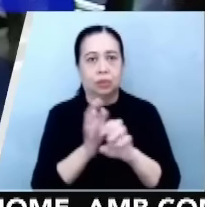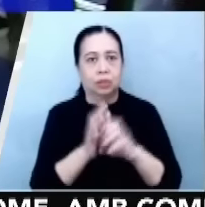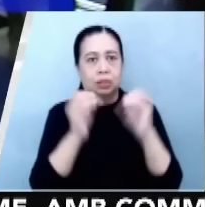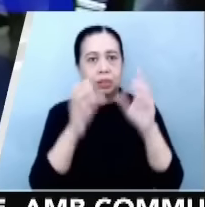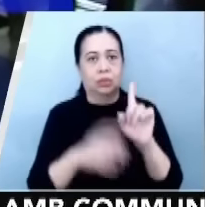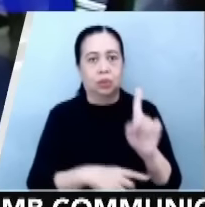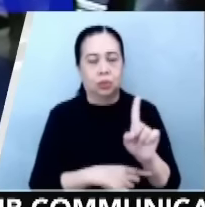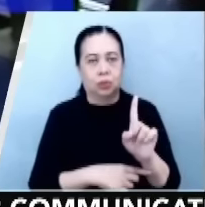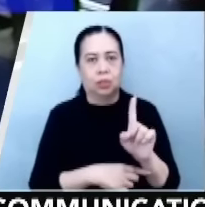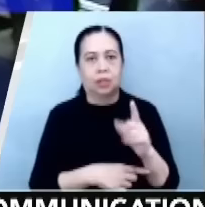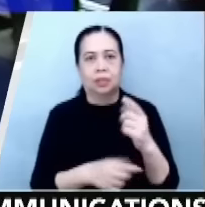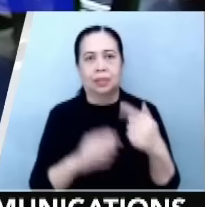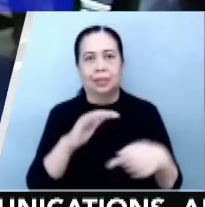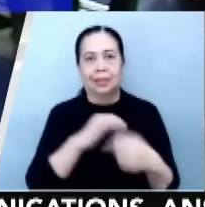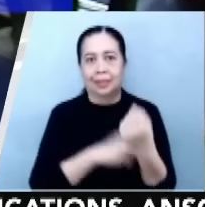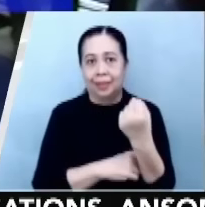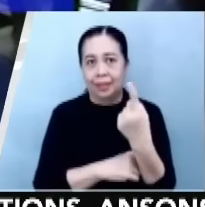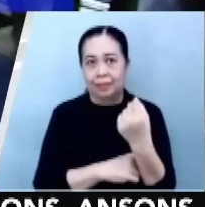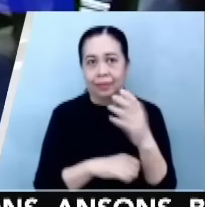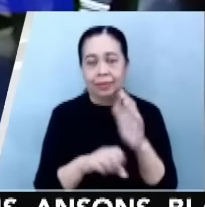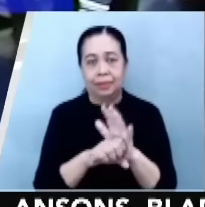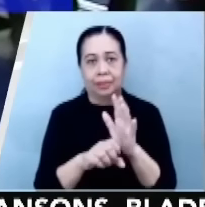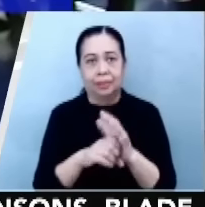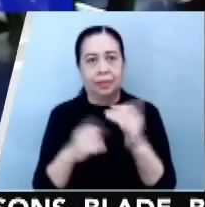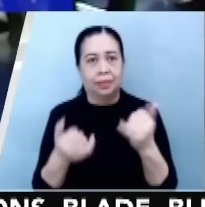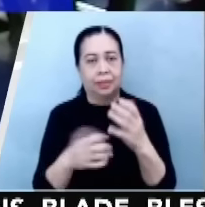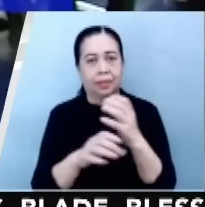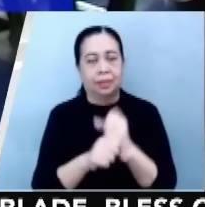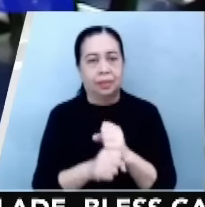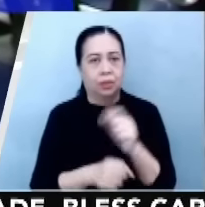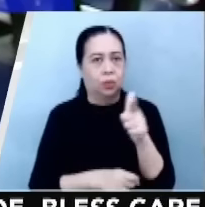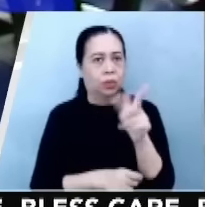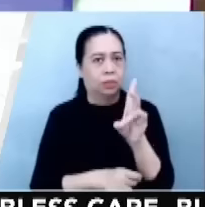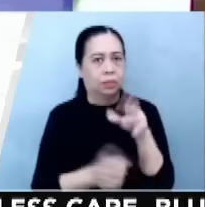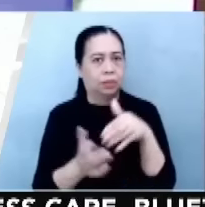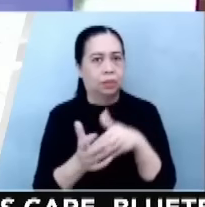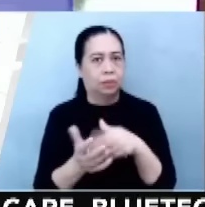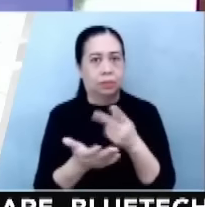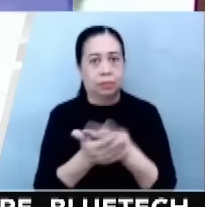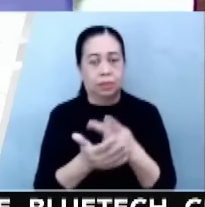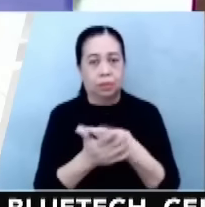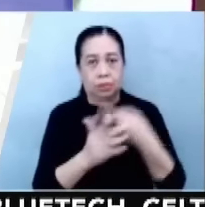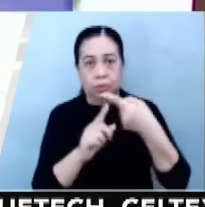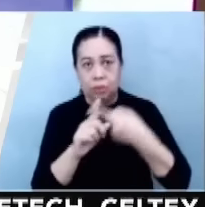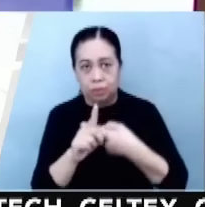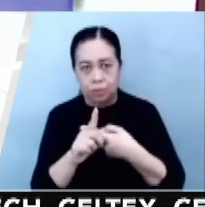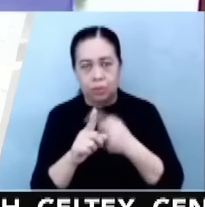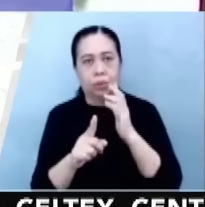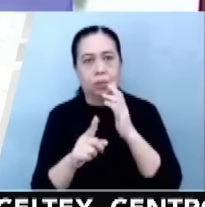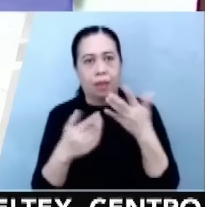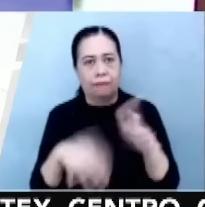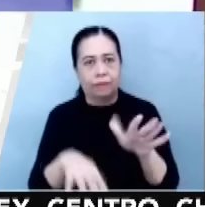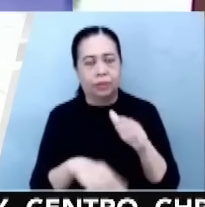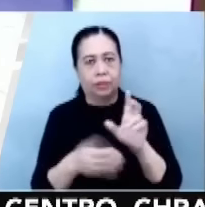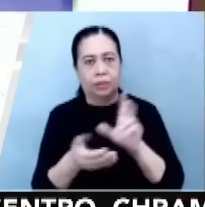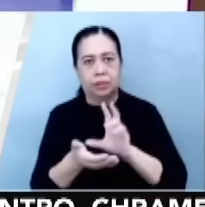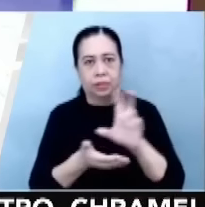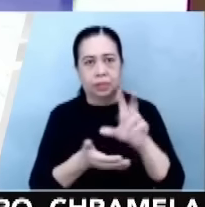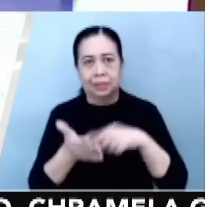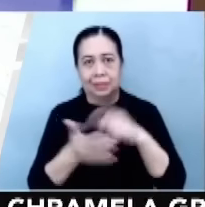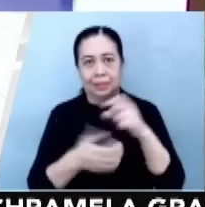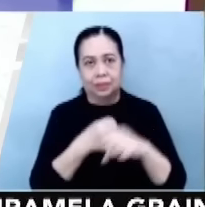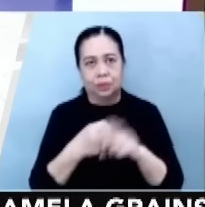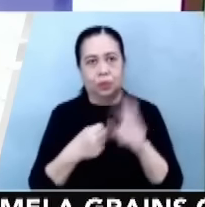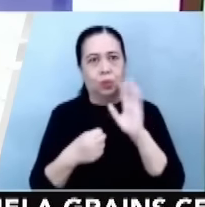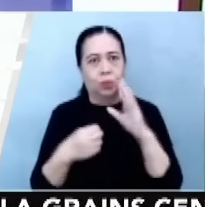grade 11 halimbawa, nakasalukuyan nakakatanggap ng 27,000 pesos kada buwan. Matapos ang unang tranche ng taon, makakatanggap siya